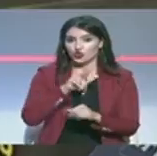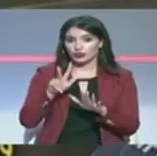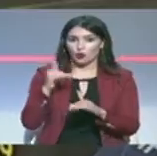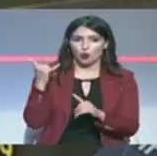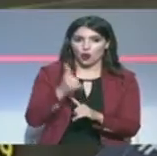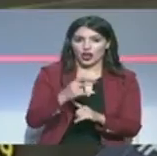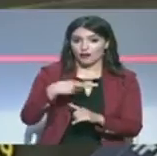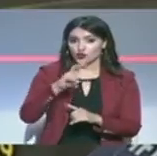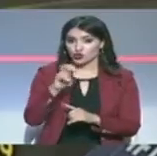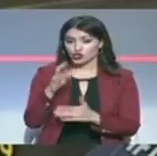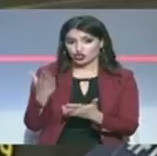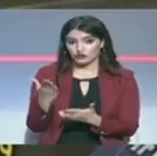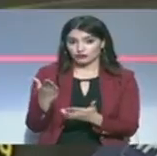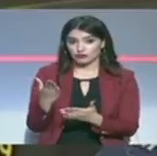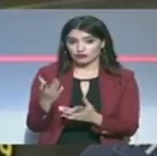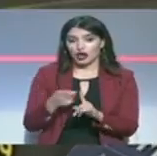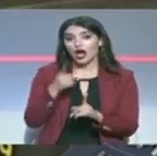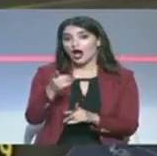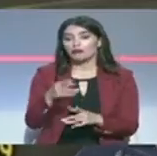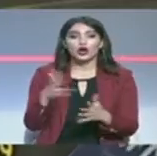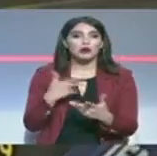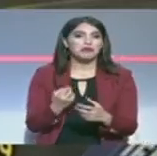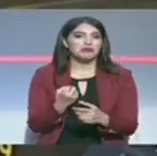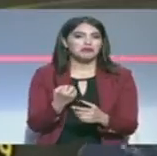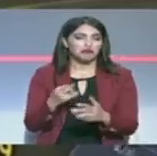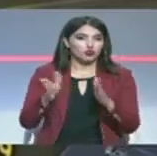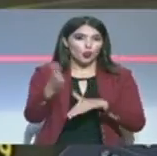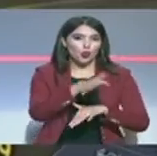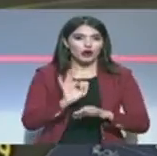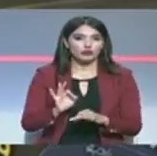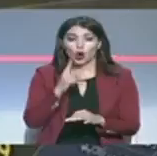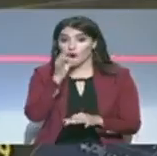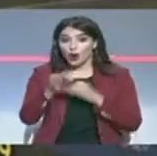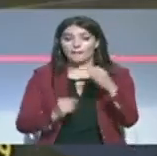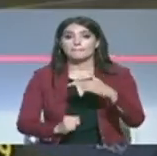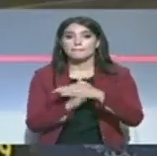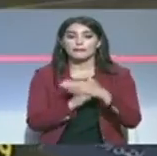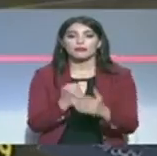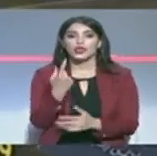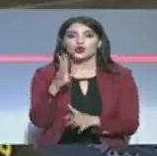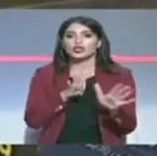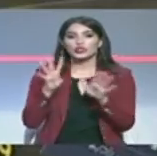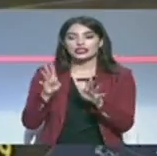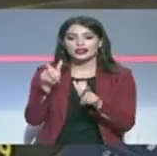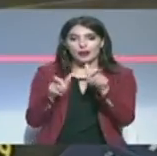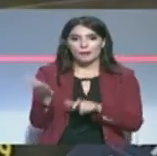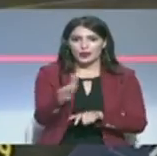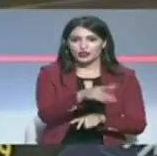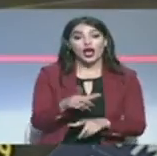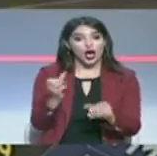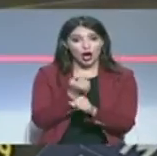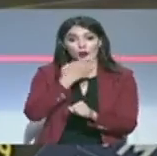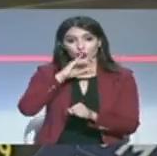يجي 261 قتيل، لكن احنا قلنا ما يلزموش نفوت 196 قتيل. الحمد لله ربي